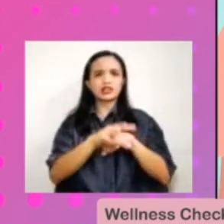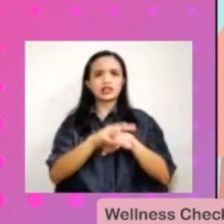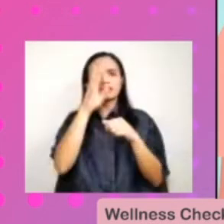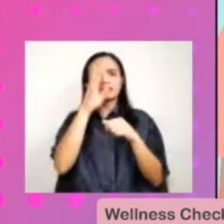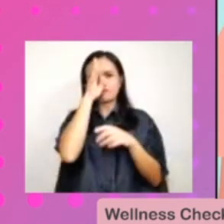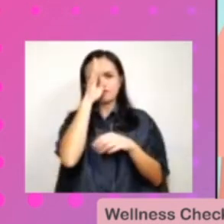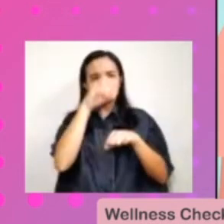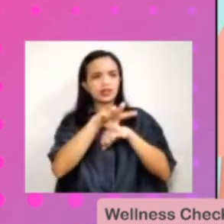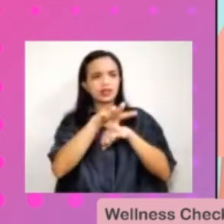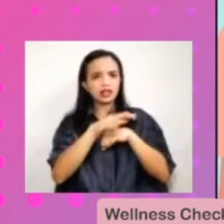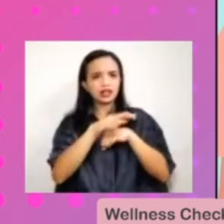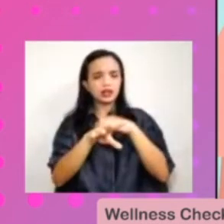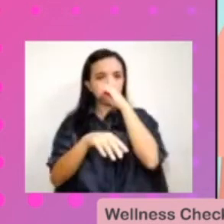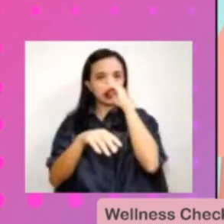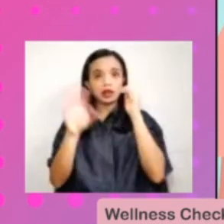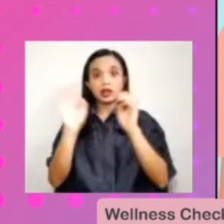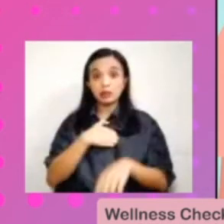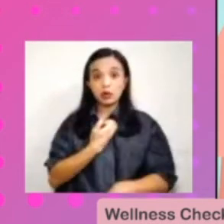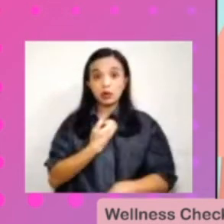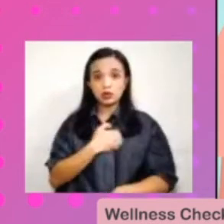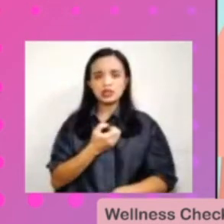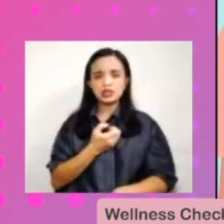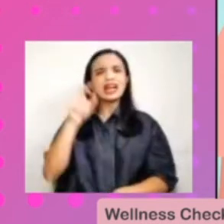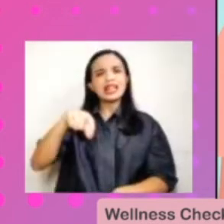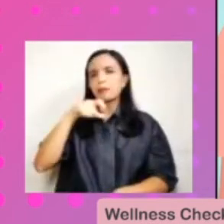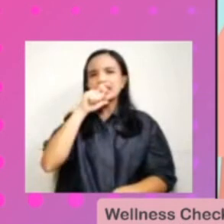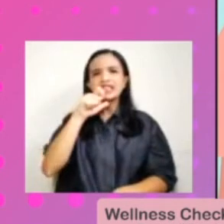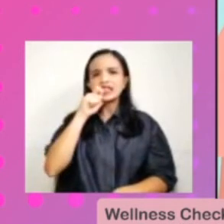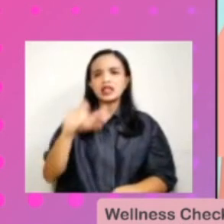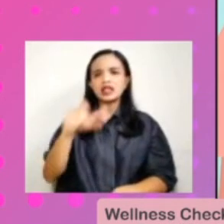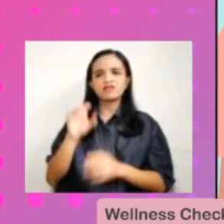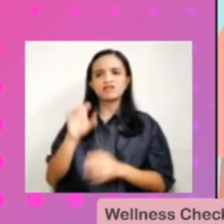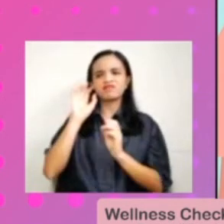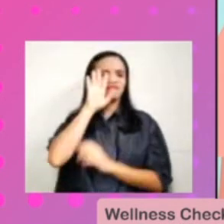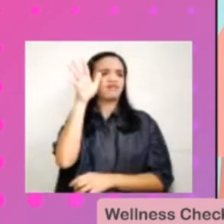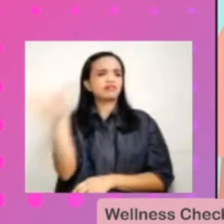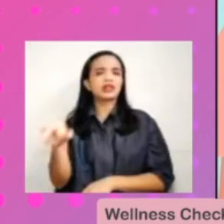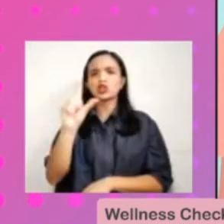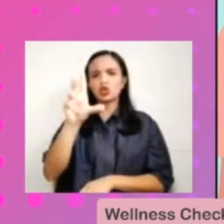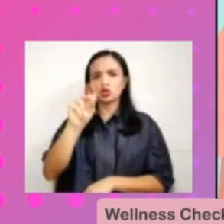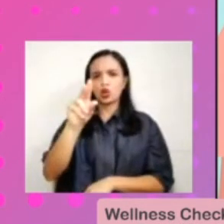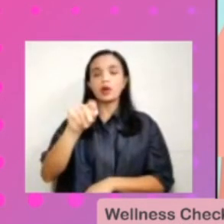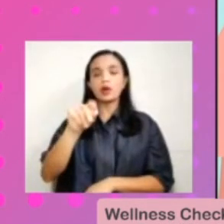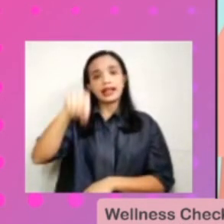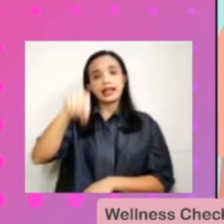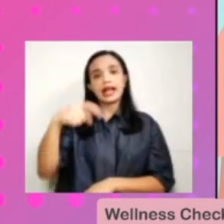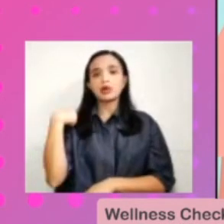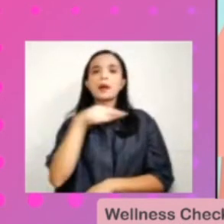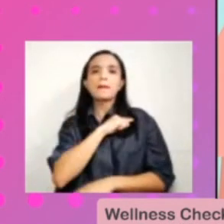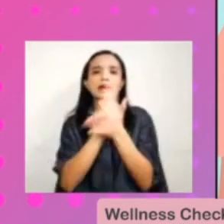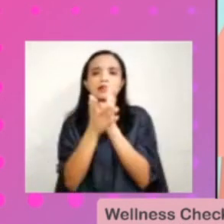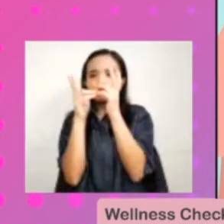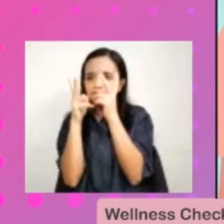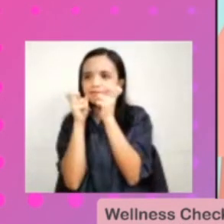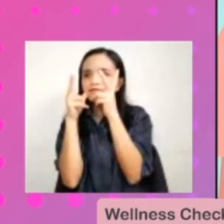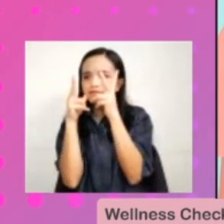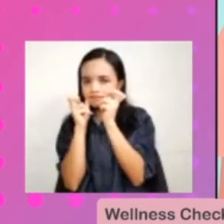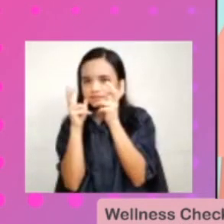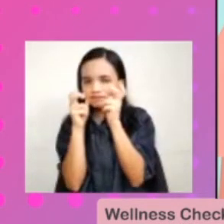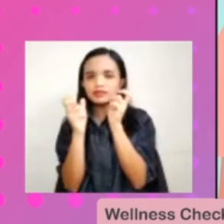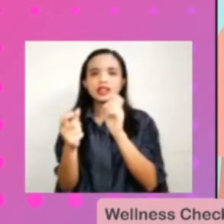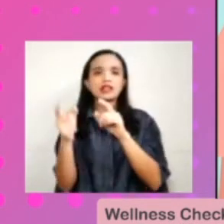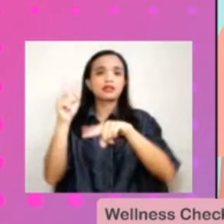time. And ito naman po, when dealing with emotions, we have to listen and have empathy, avoid giving